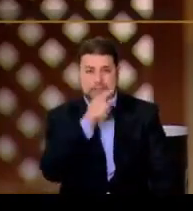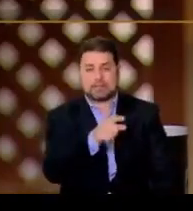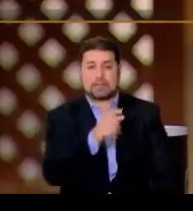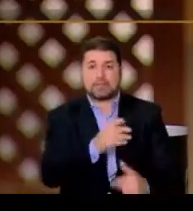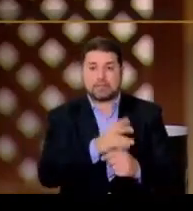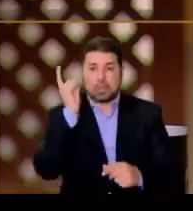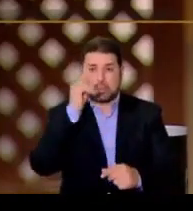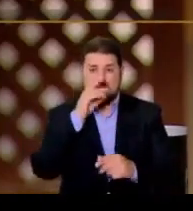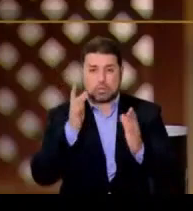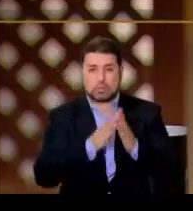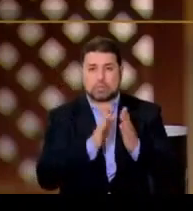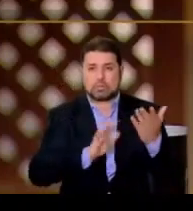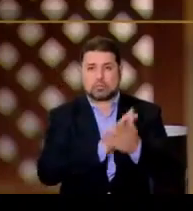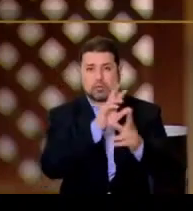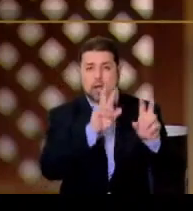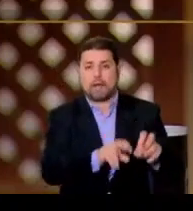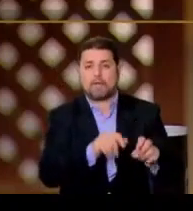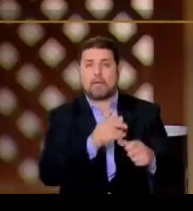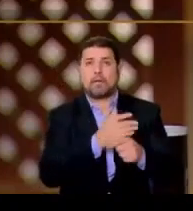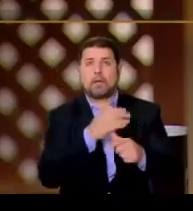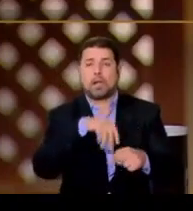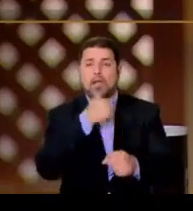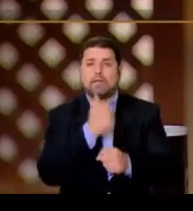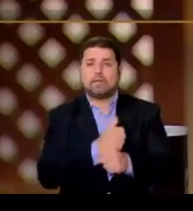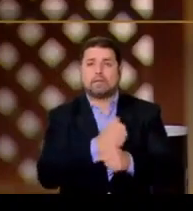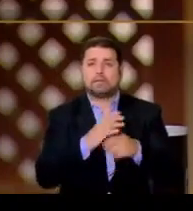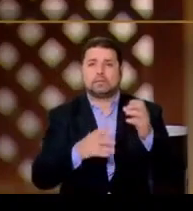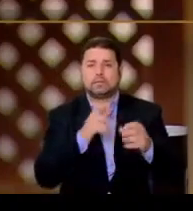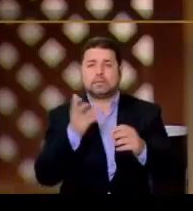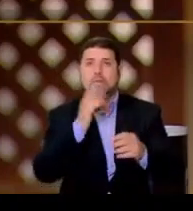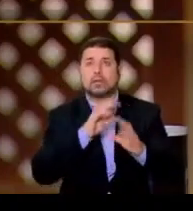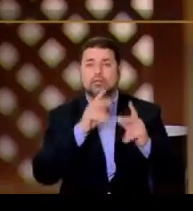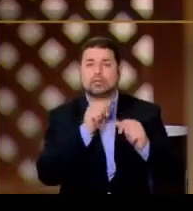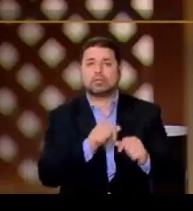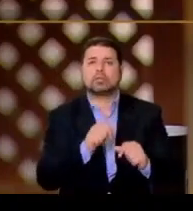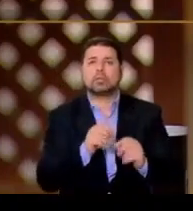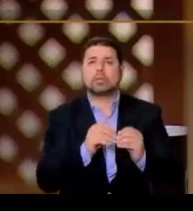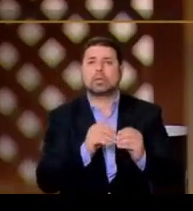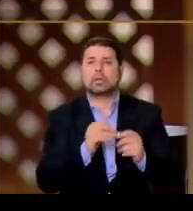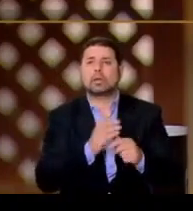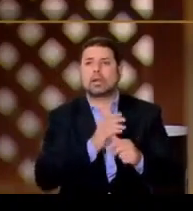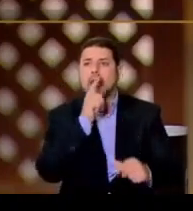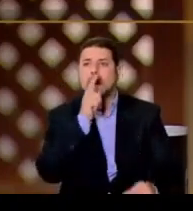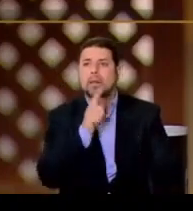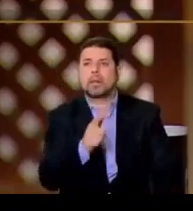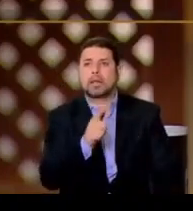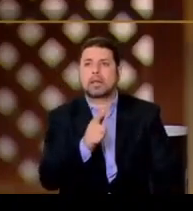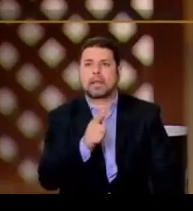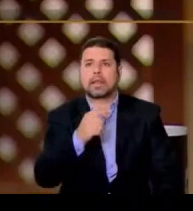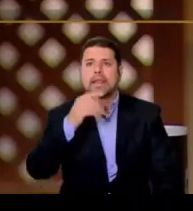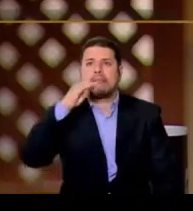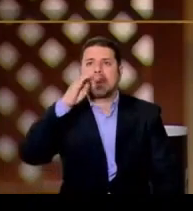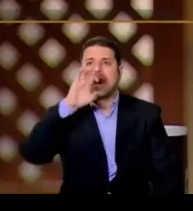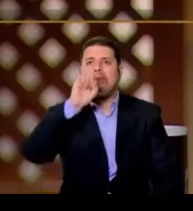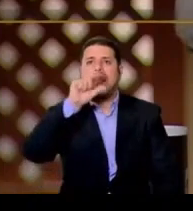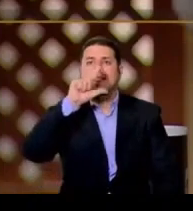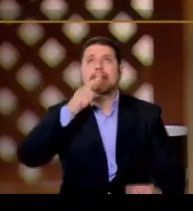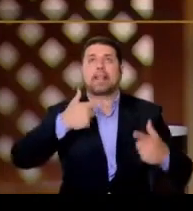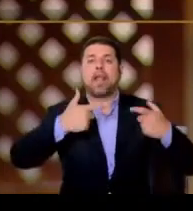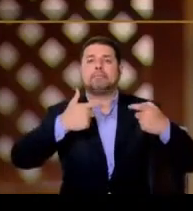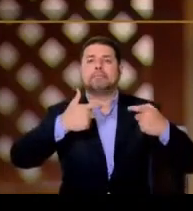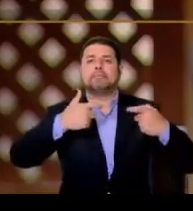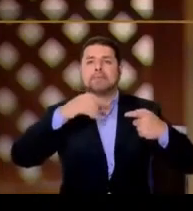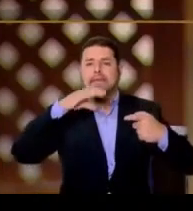التي تعطل مصالحهم التي تقف حجر عثره امامهم انها كلمه الجهاد